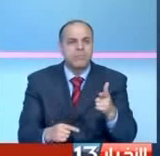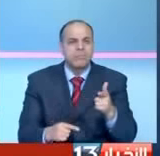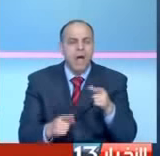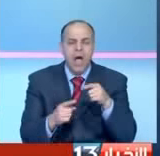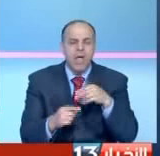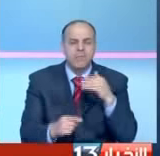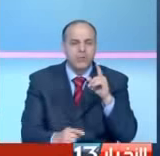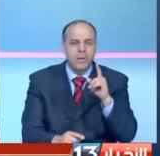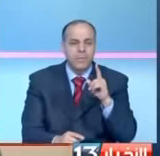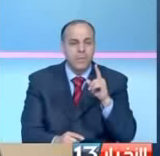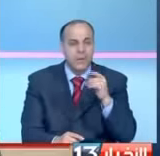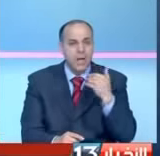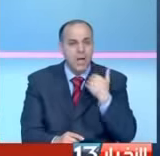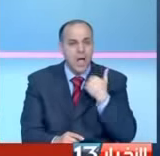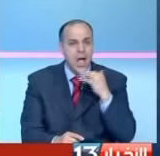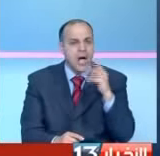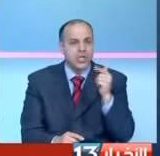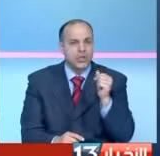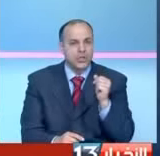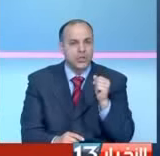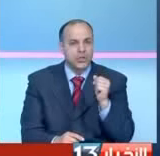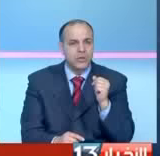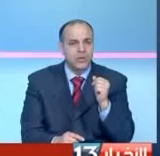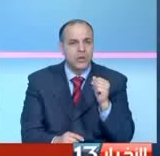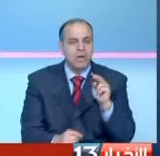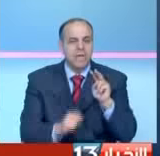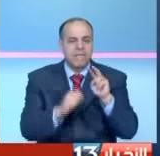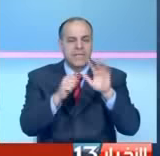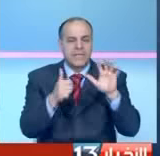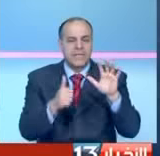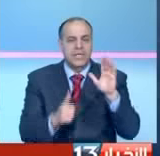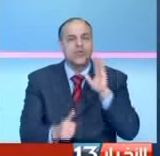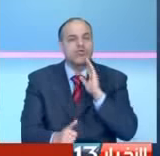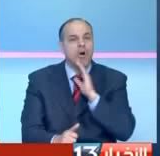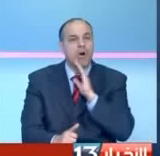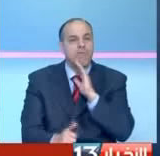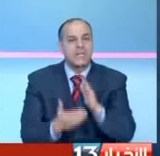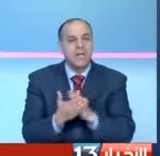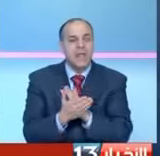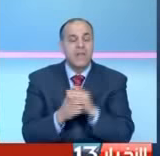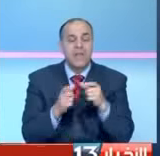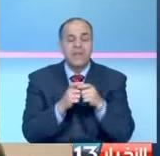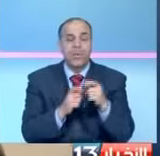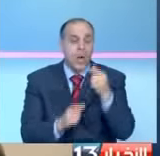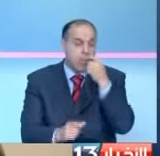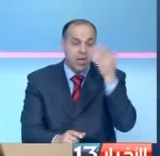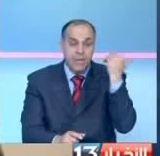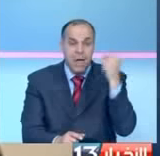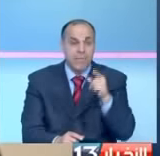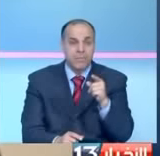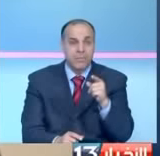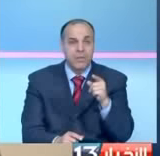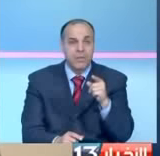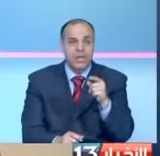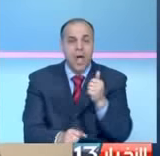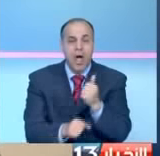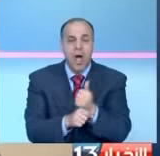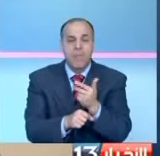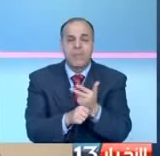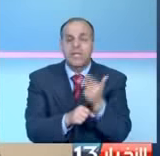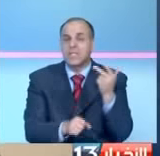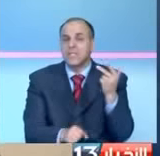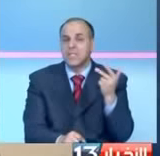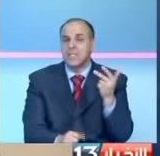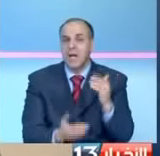احداث، لان 26 جانفي تهيئ للنظام، إذا ما نقولش عام ونقول ثلاث